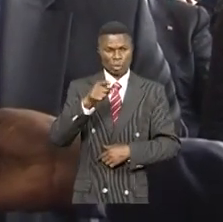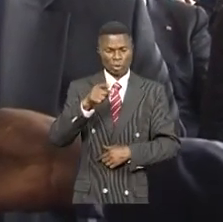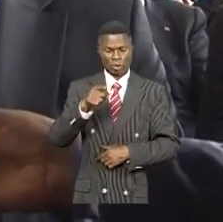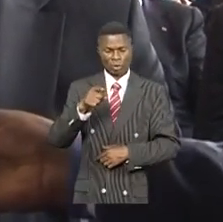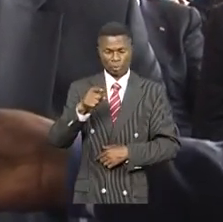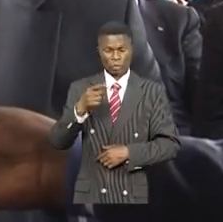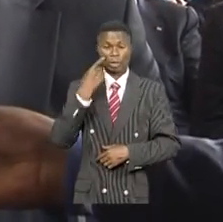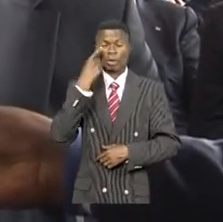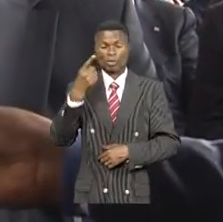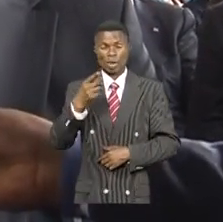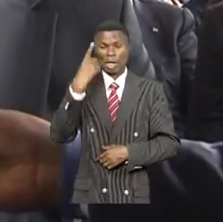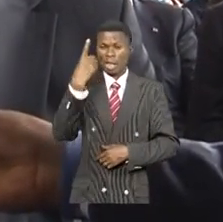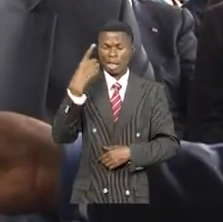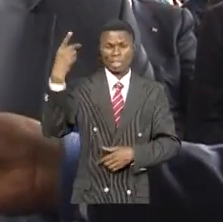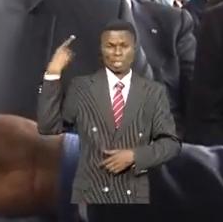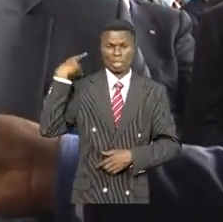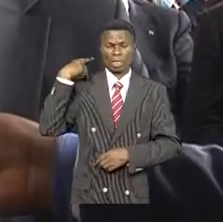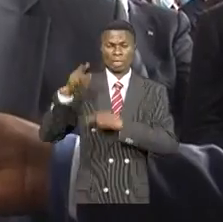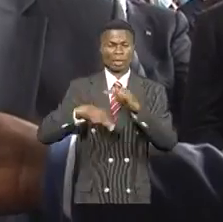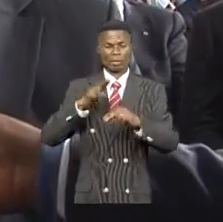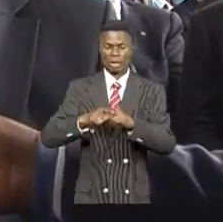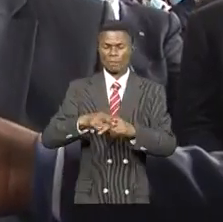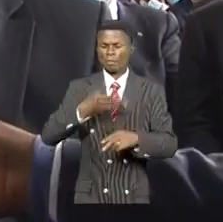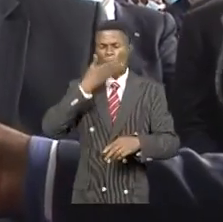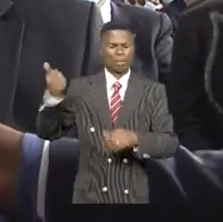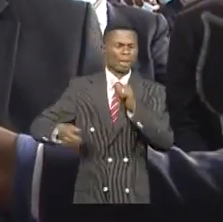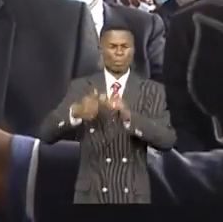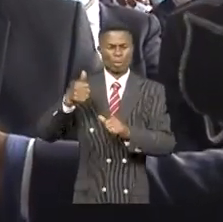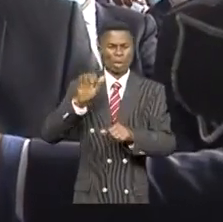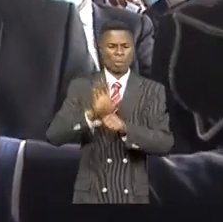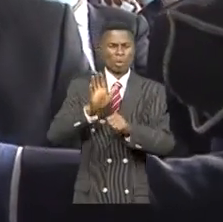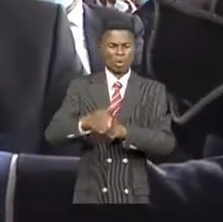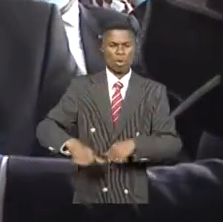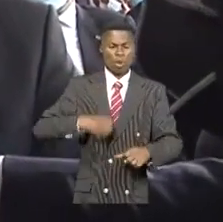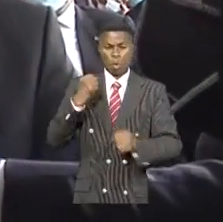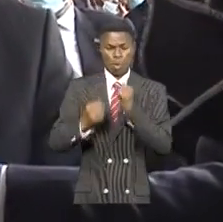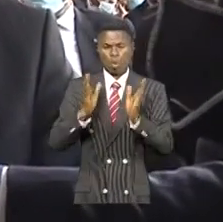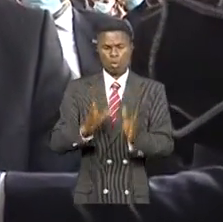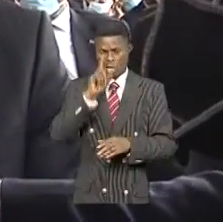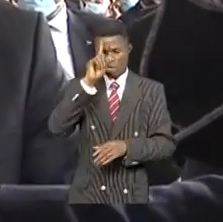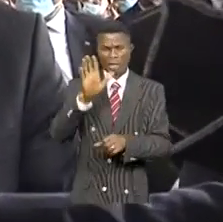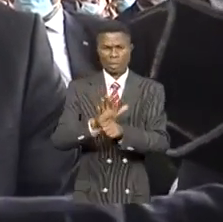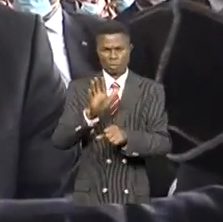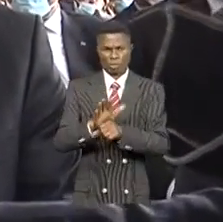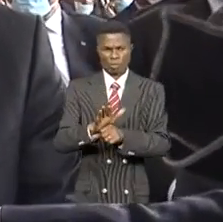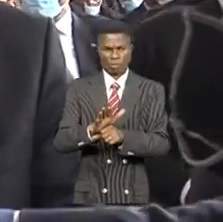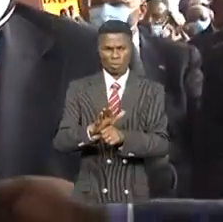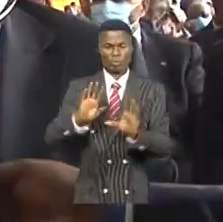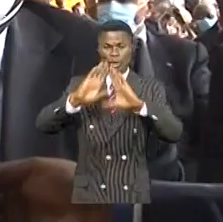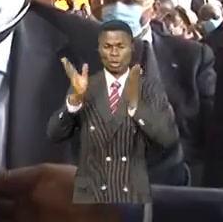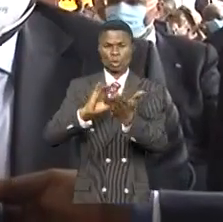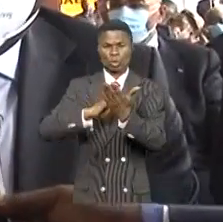devant moi un député excellent, zélé, qui lisait tous les projets de